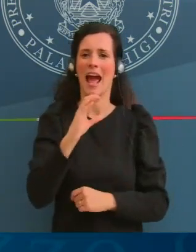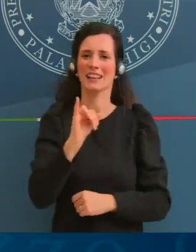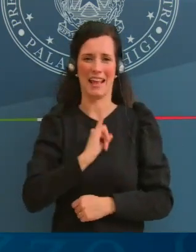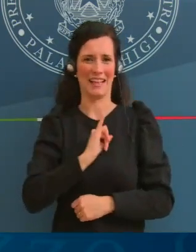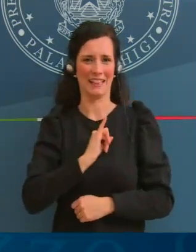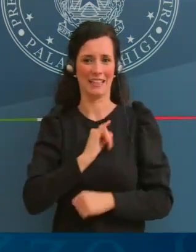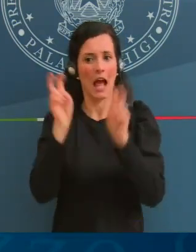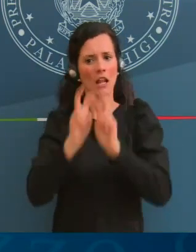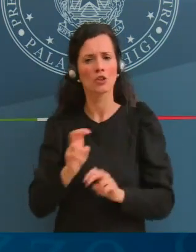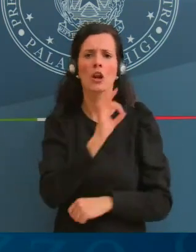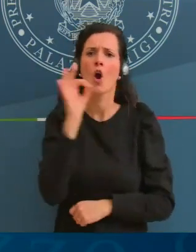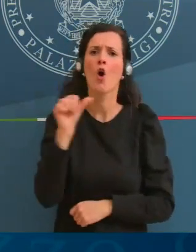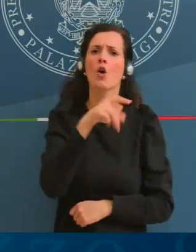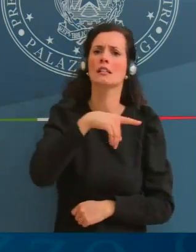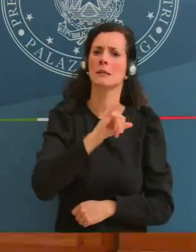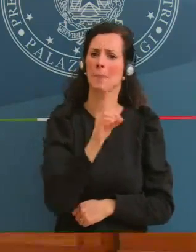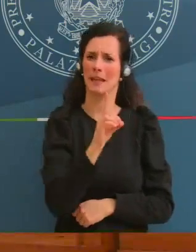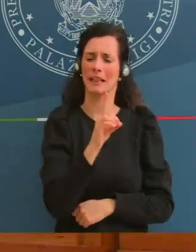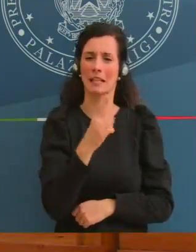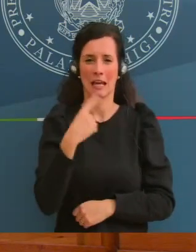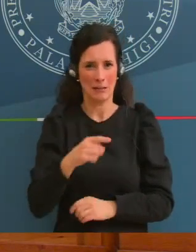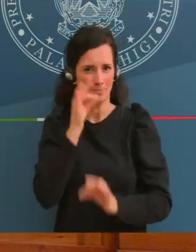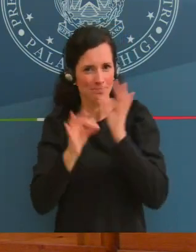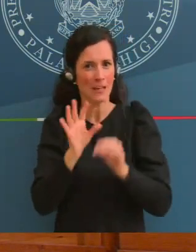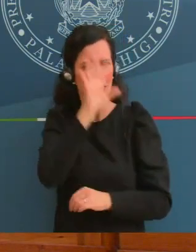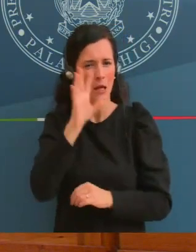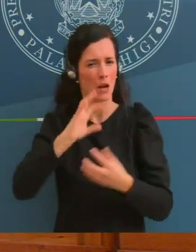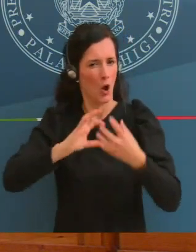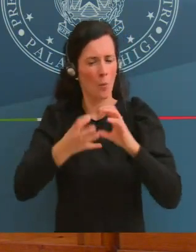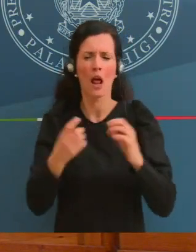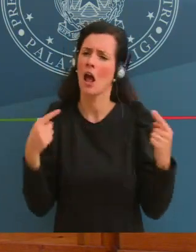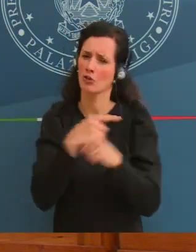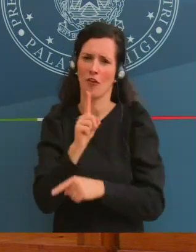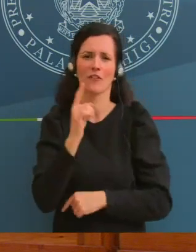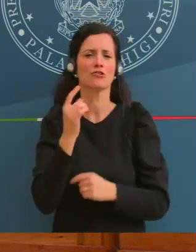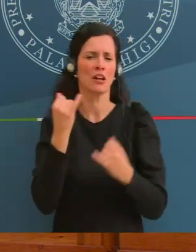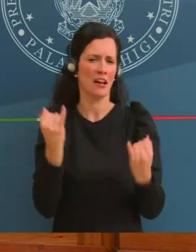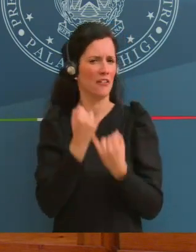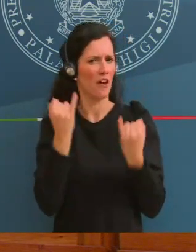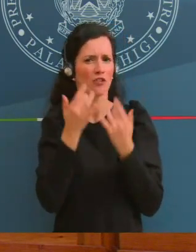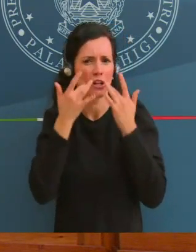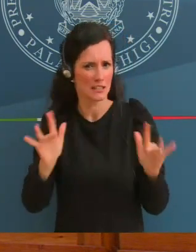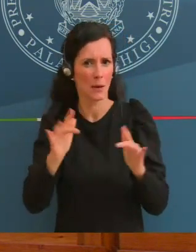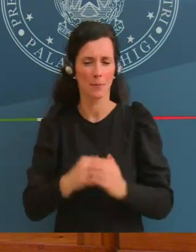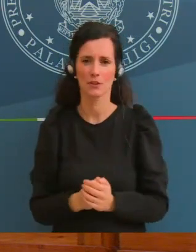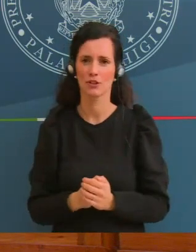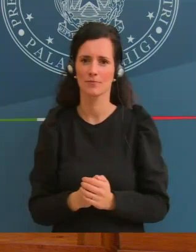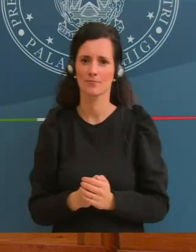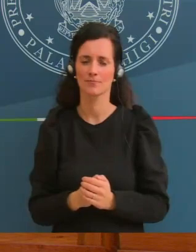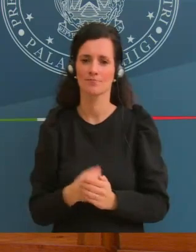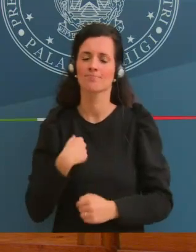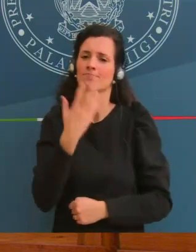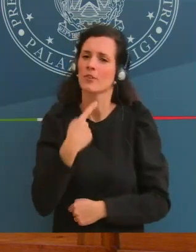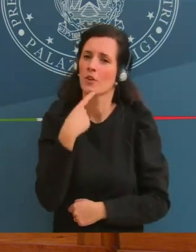rivolgere alle persone con disabilità oggi ricorre la giornata la loro giornata internazionale dedicata a loro nel pomeriggio ho